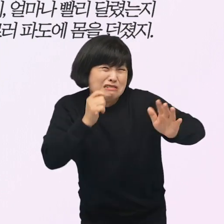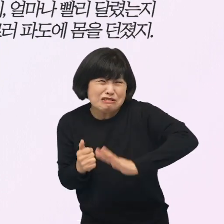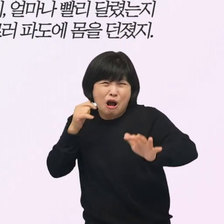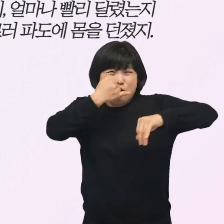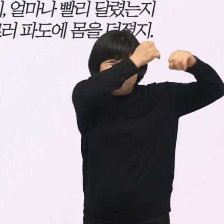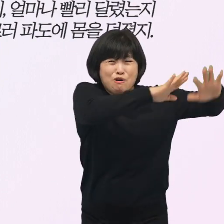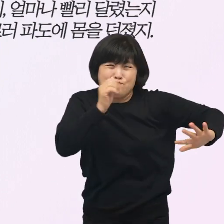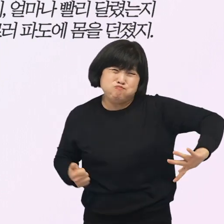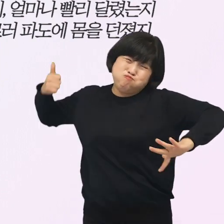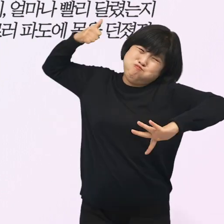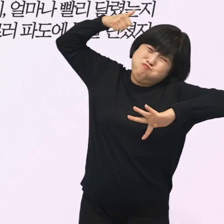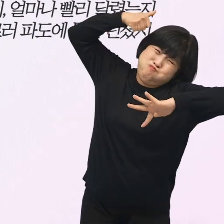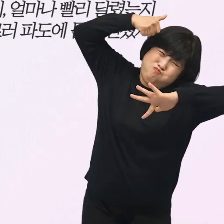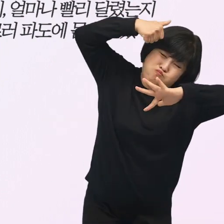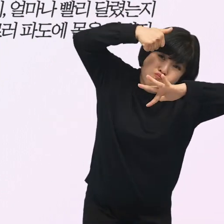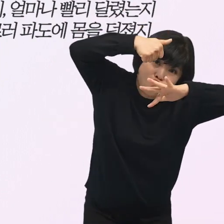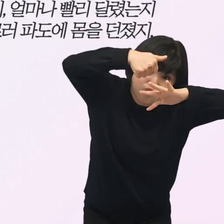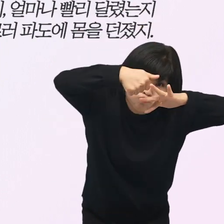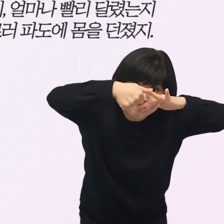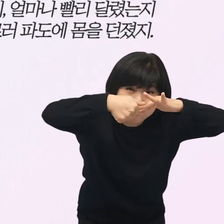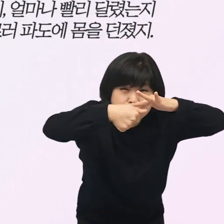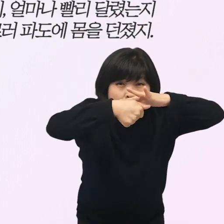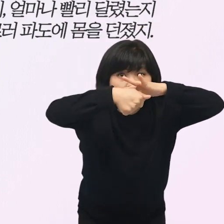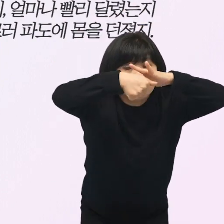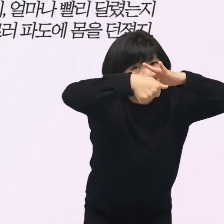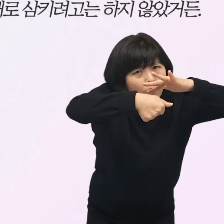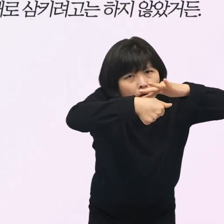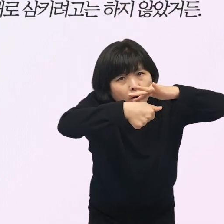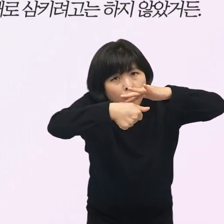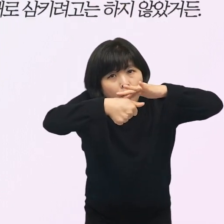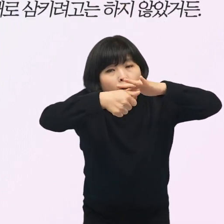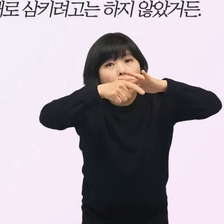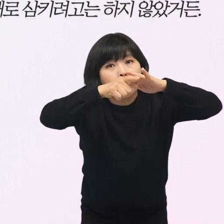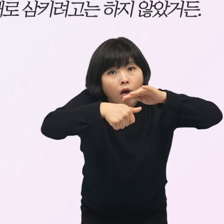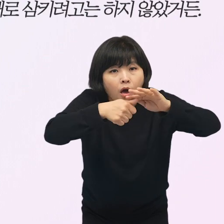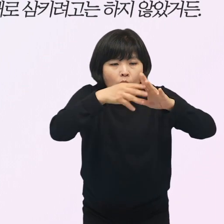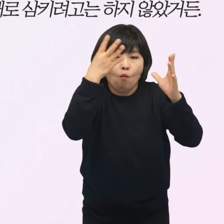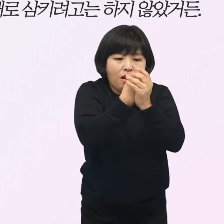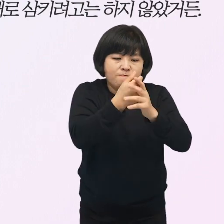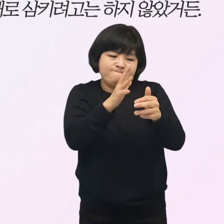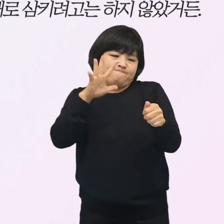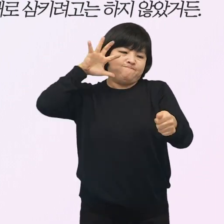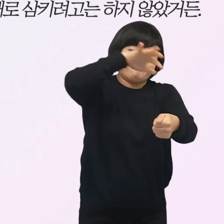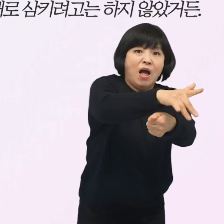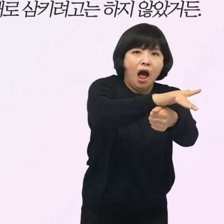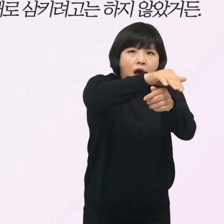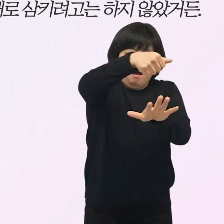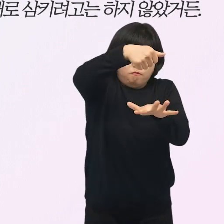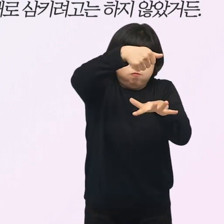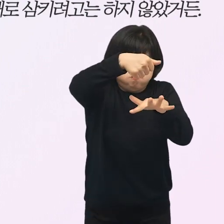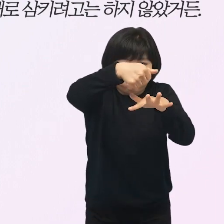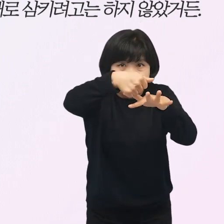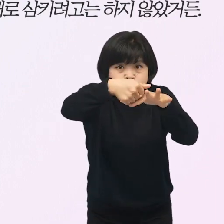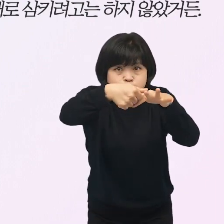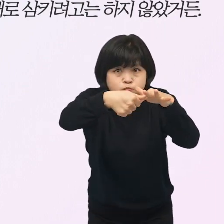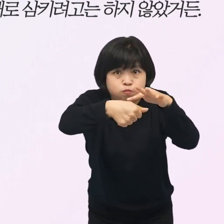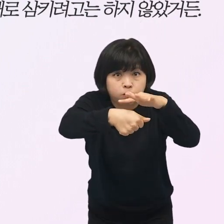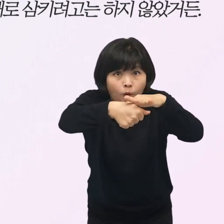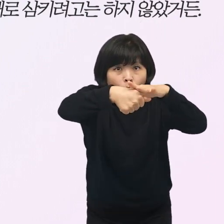달렸는지 바다에 이르러 파도에 몸을 던졌지. 하지만 카리의 몸이 다 잠기지는